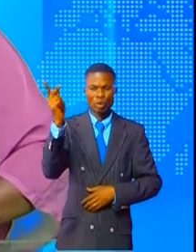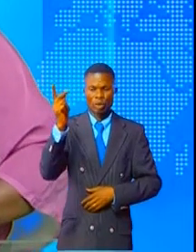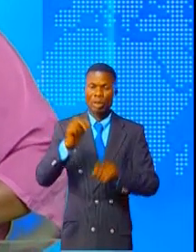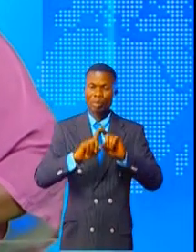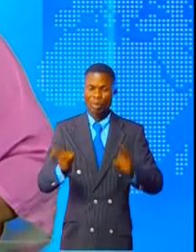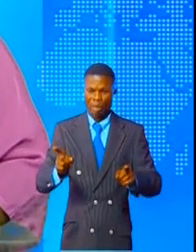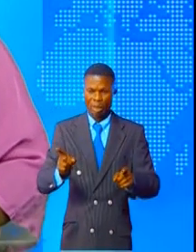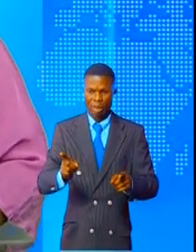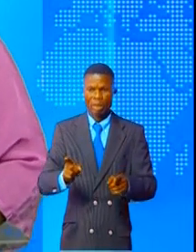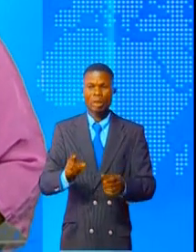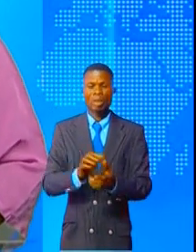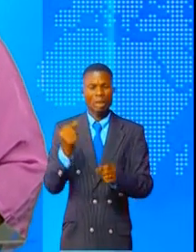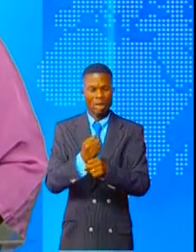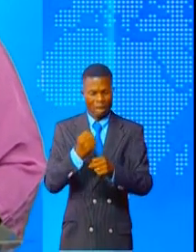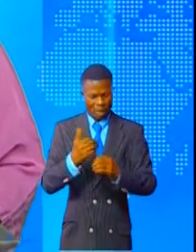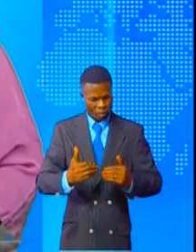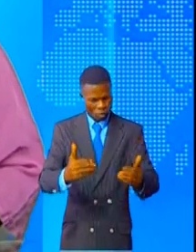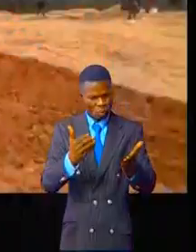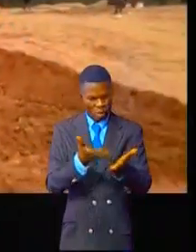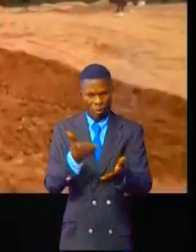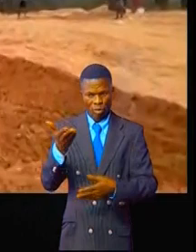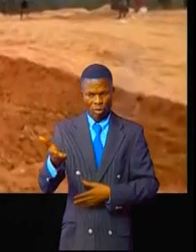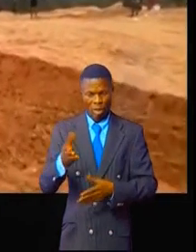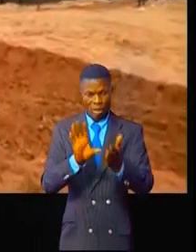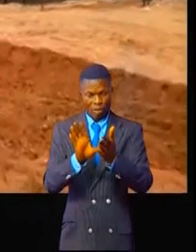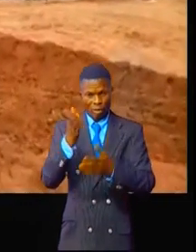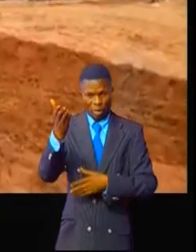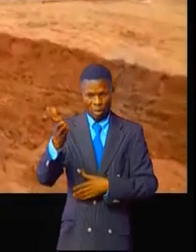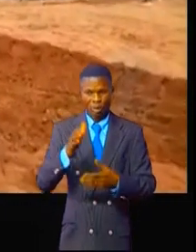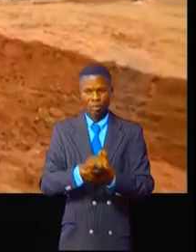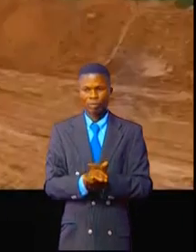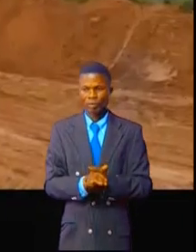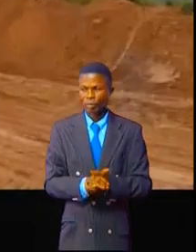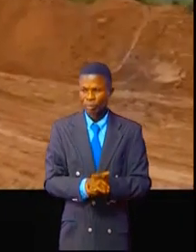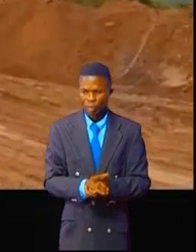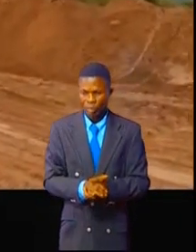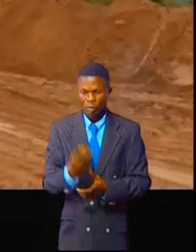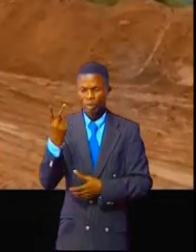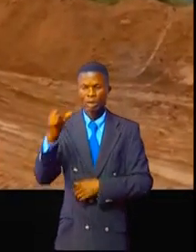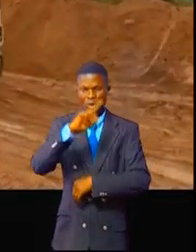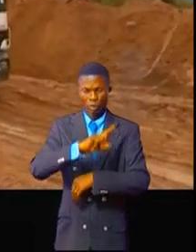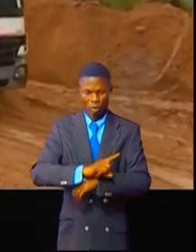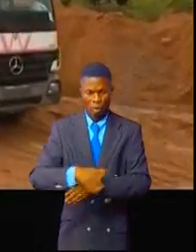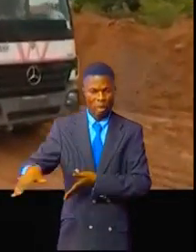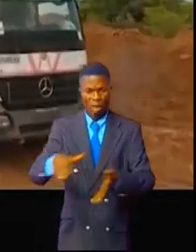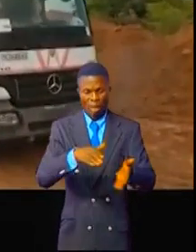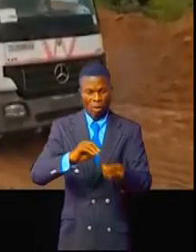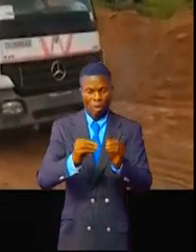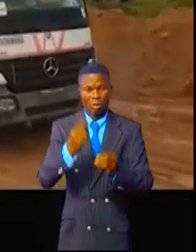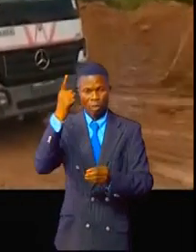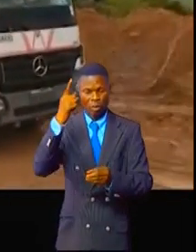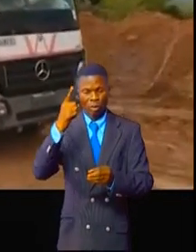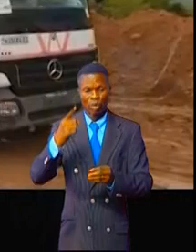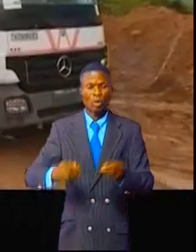cela les gros travaux sont attendus les détenus des jours après que la route nationale numéro un soit